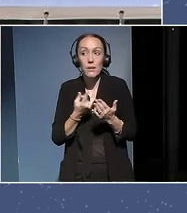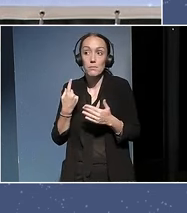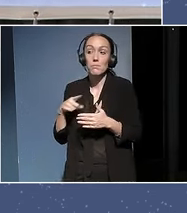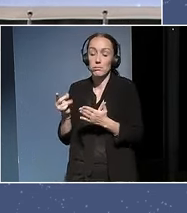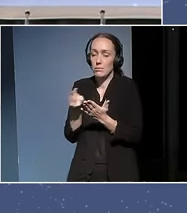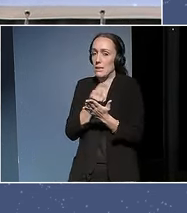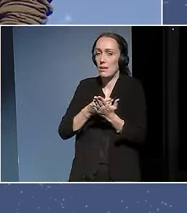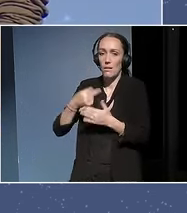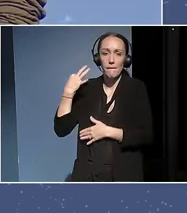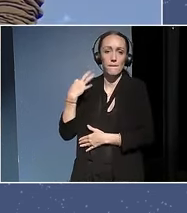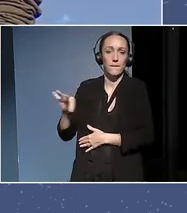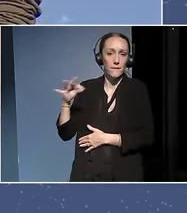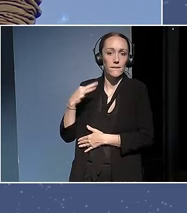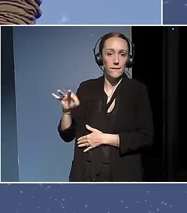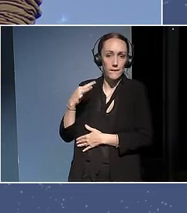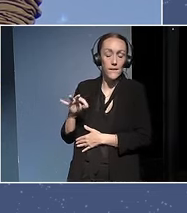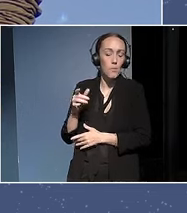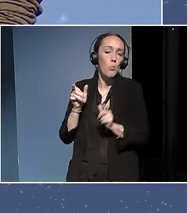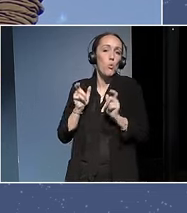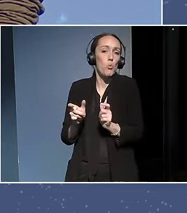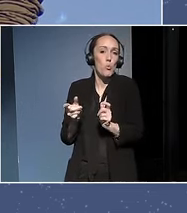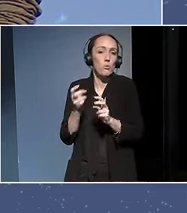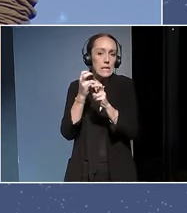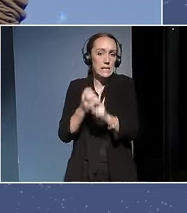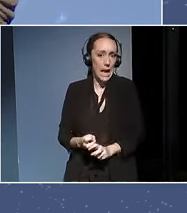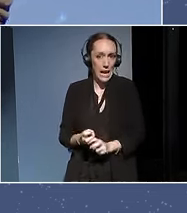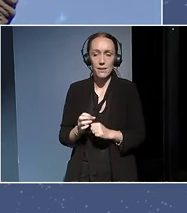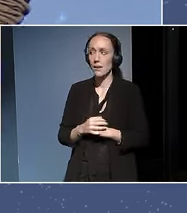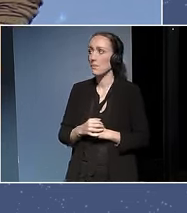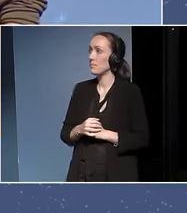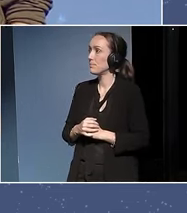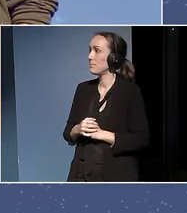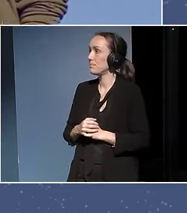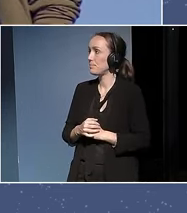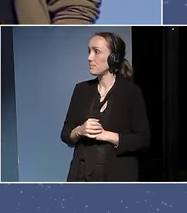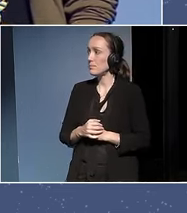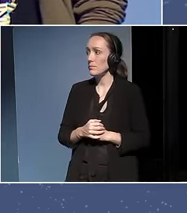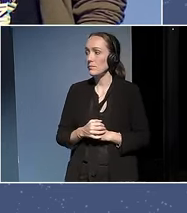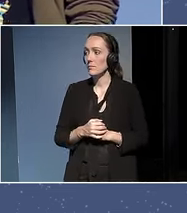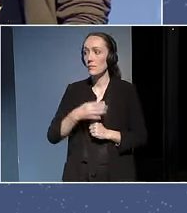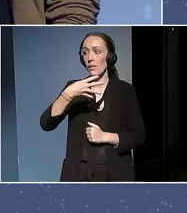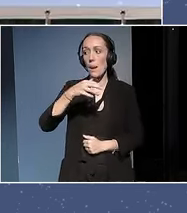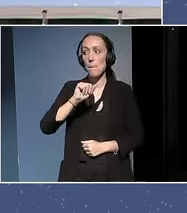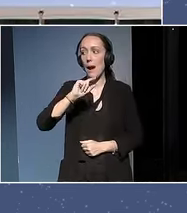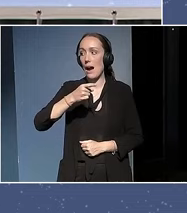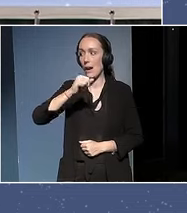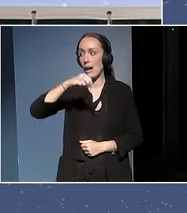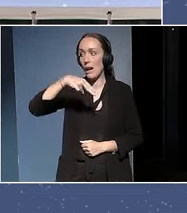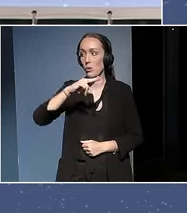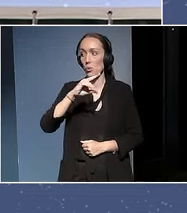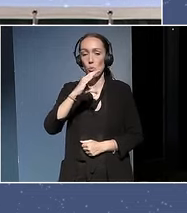attimo disegnatore scheletrico diciamo così e Simone Maganuco che prende